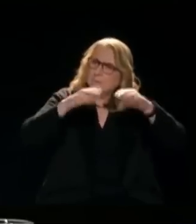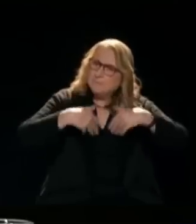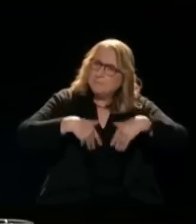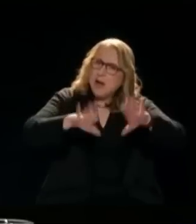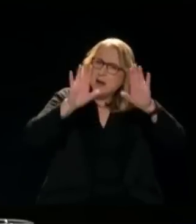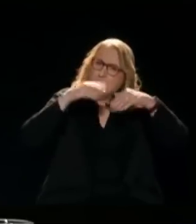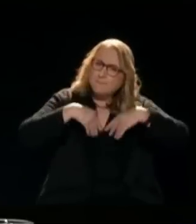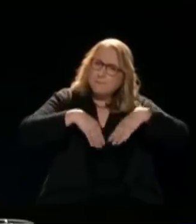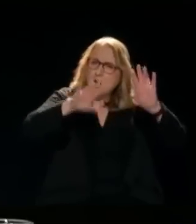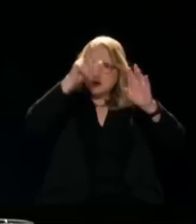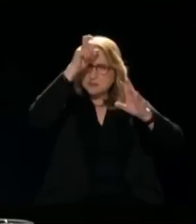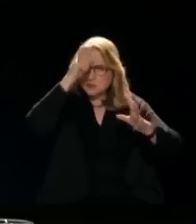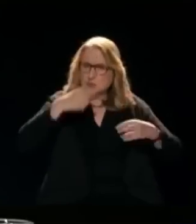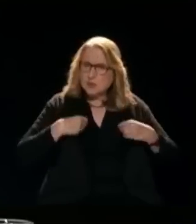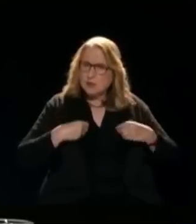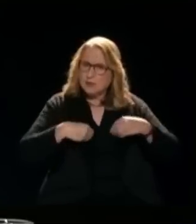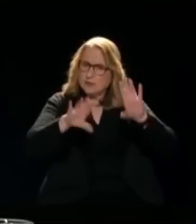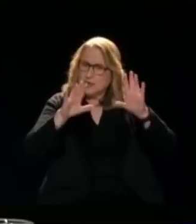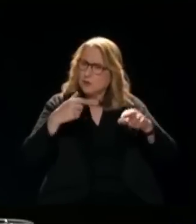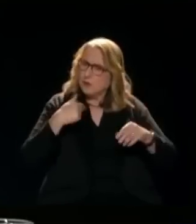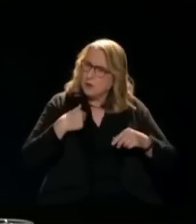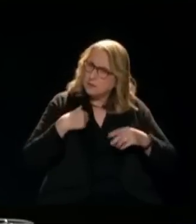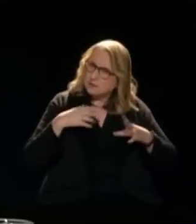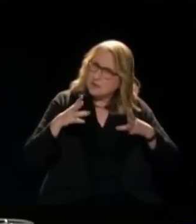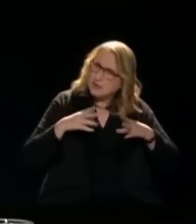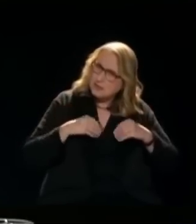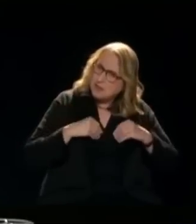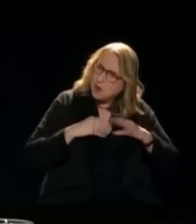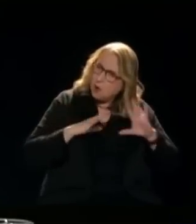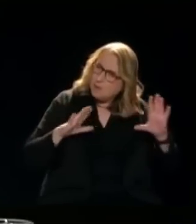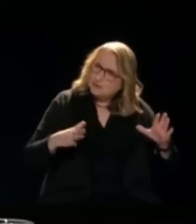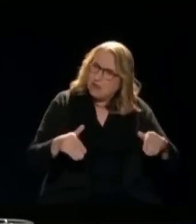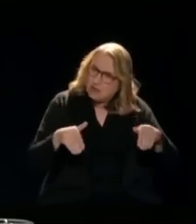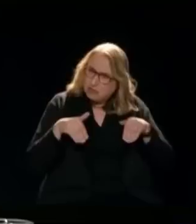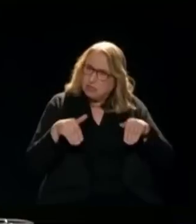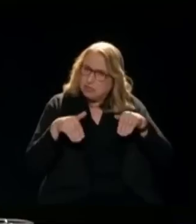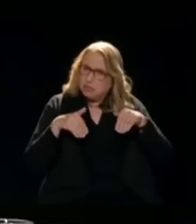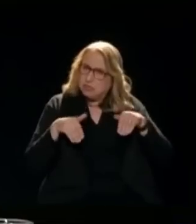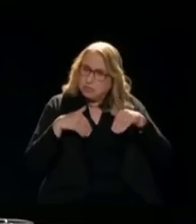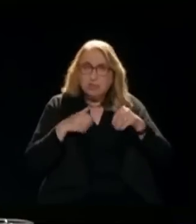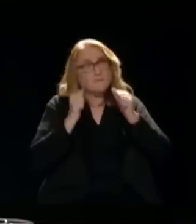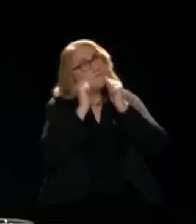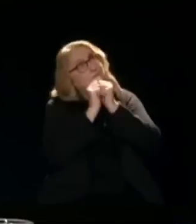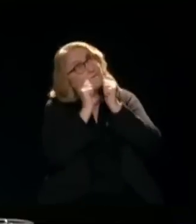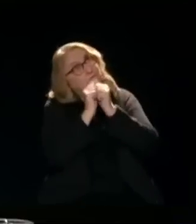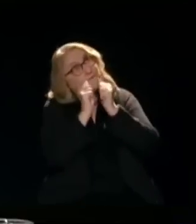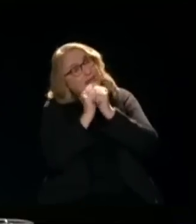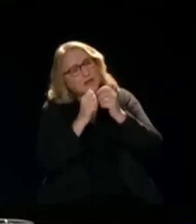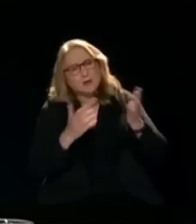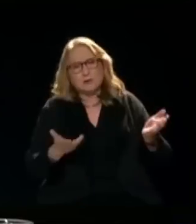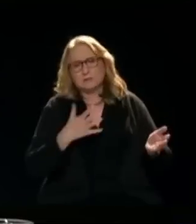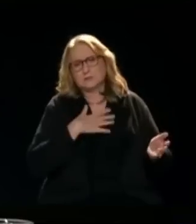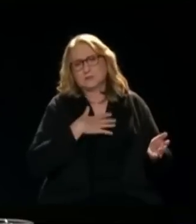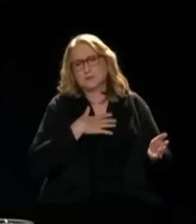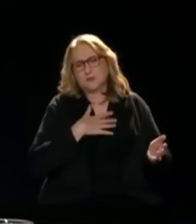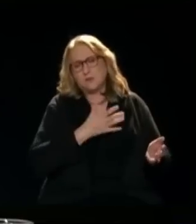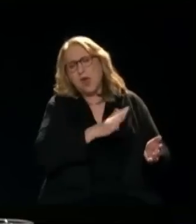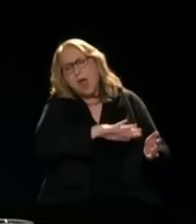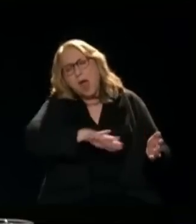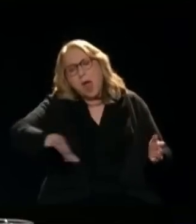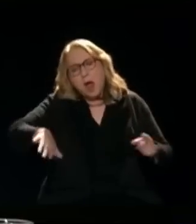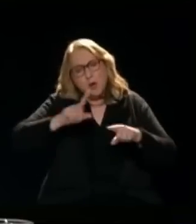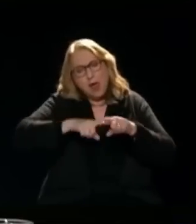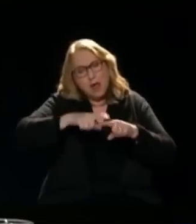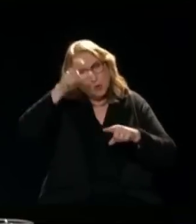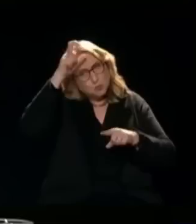δηλαδή, δέχεσαι να ακροτηριαστείς στο όνομα της όποιας ελληνοτουρκικής φιλίας που δεν την καταλαβαίνω. Άλλο η ελληνοτουρκική φιλία των λαών και άλλο